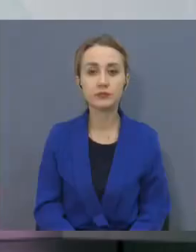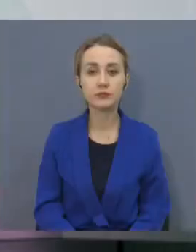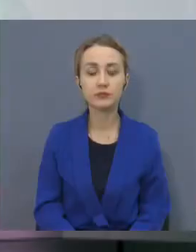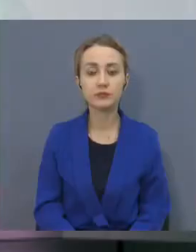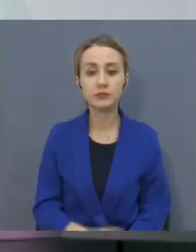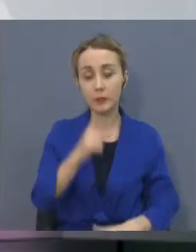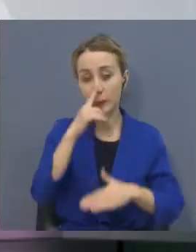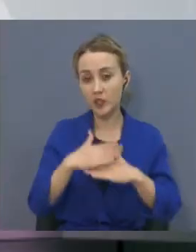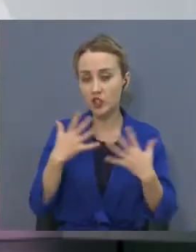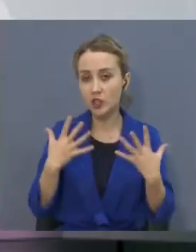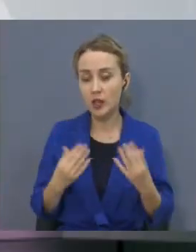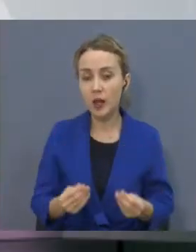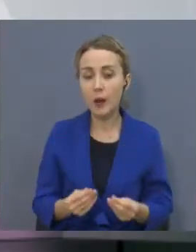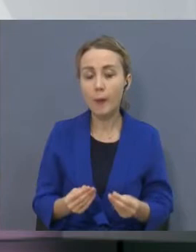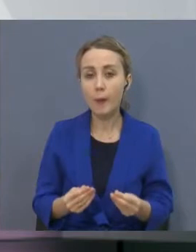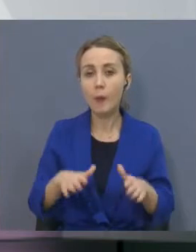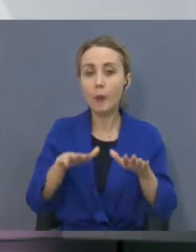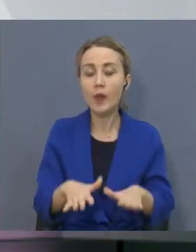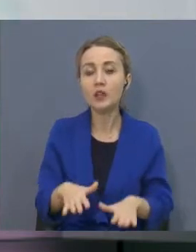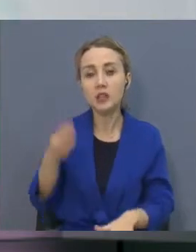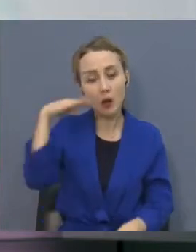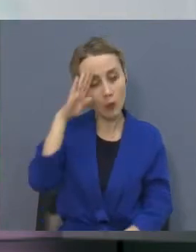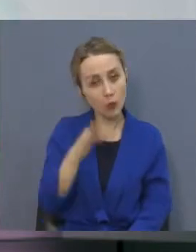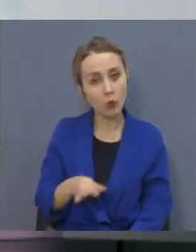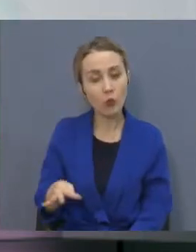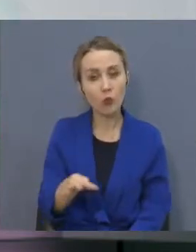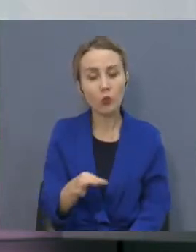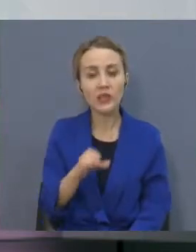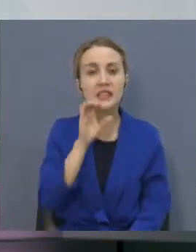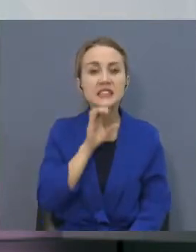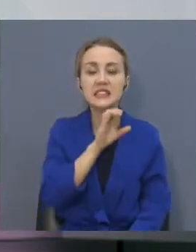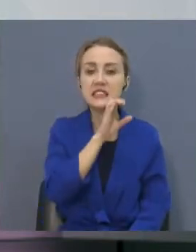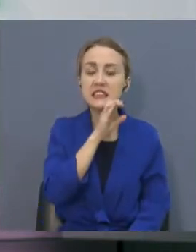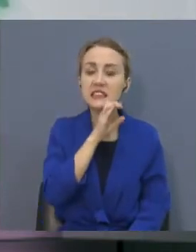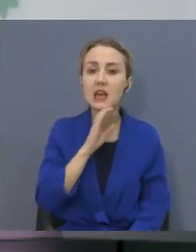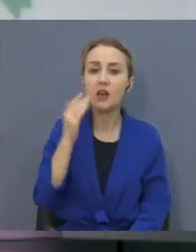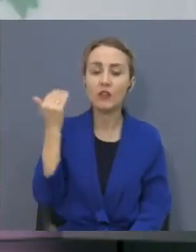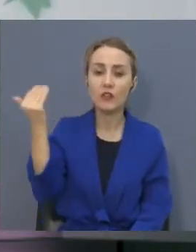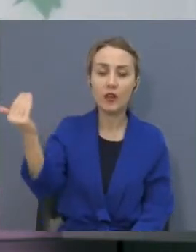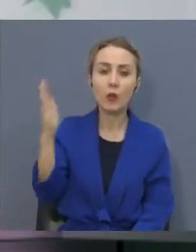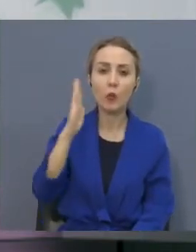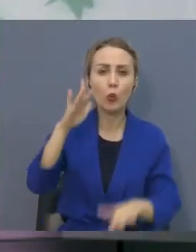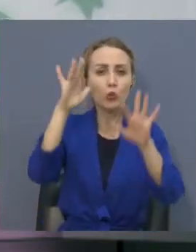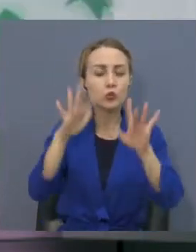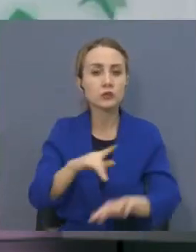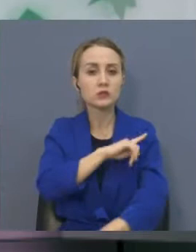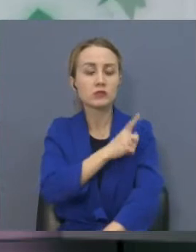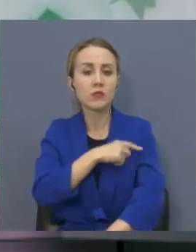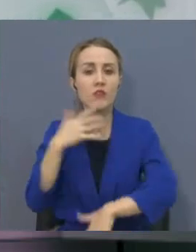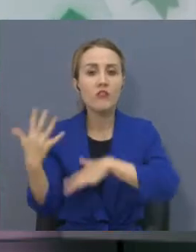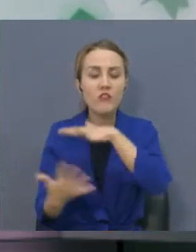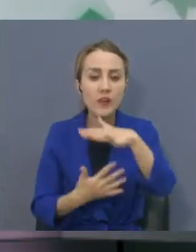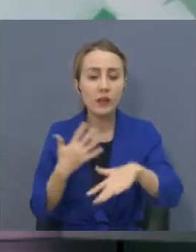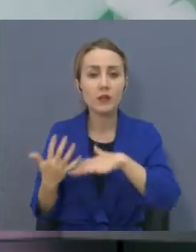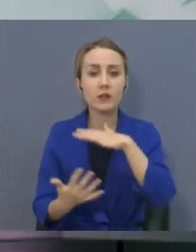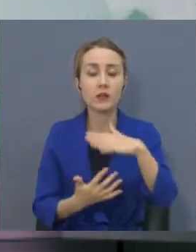В ближайшие дни на большей части территории Акмолинской области под влиянием северного циклона ожидается обильный снегопад, порывистый ветер и даже